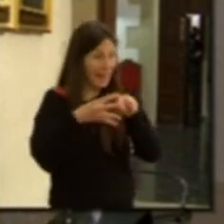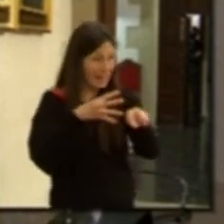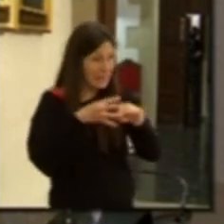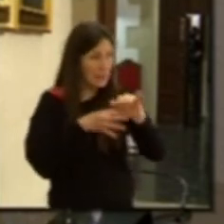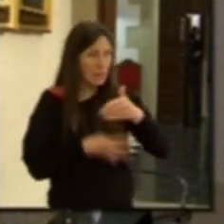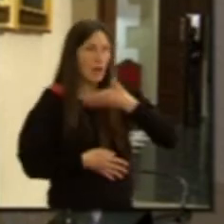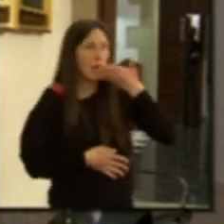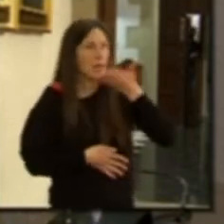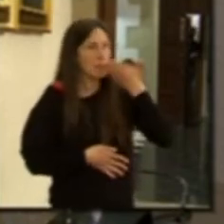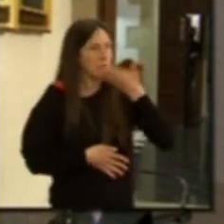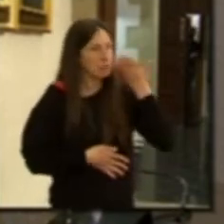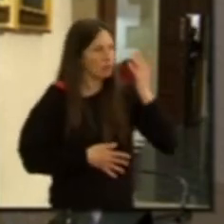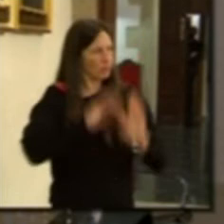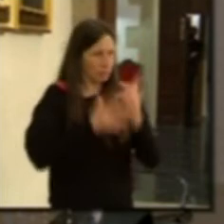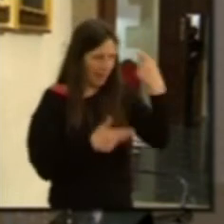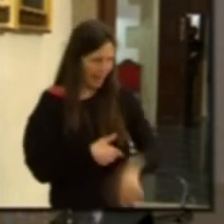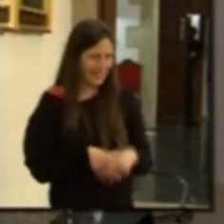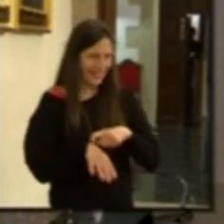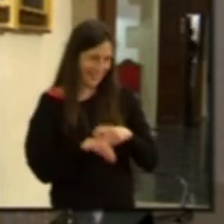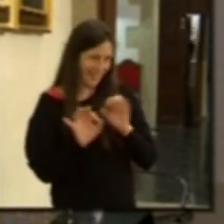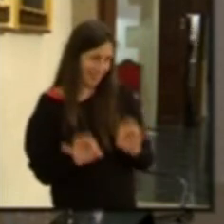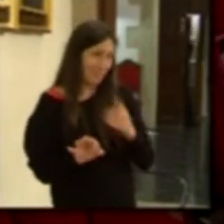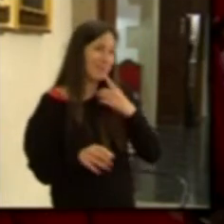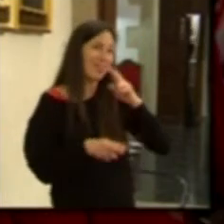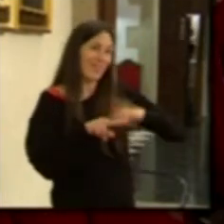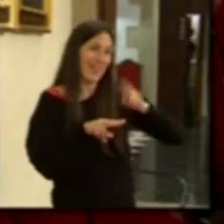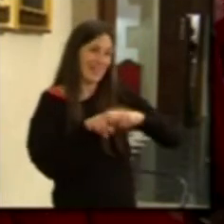resum de com som els biguetans. Que tingueu molt bon mercat del ram.